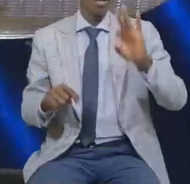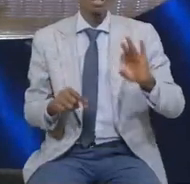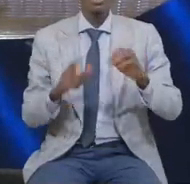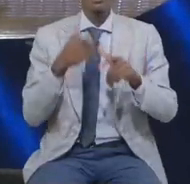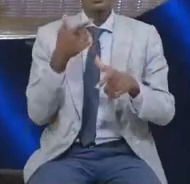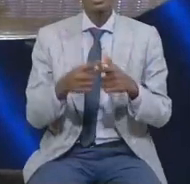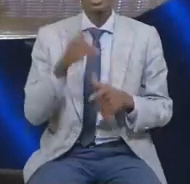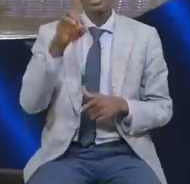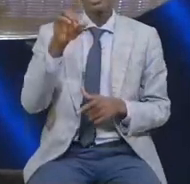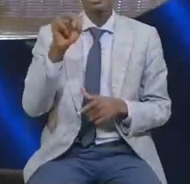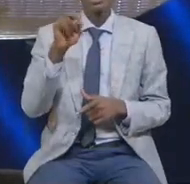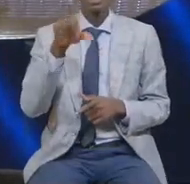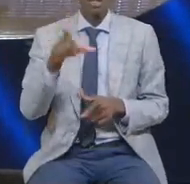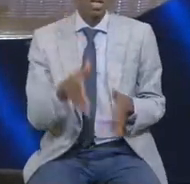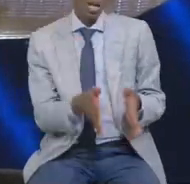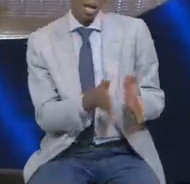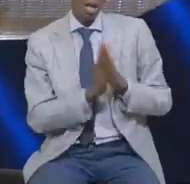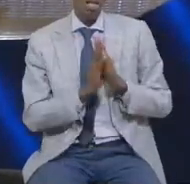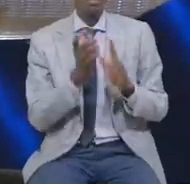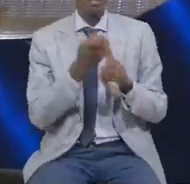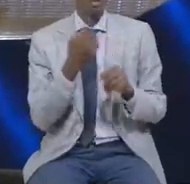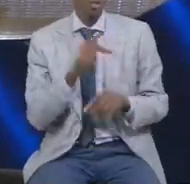pria le roi de remettre